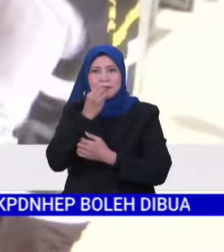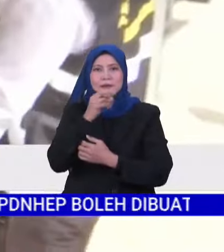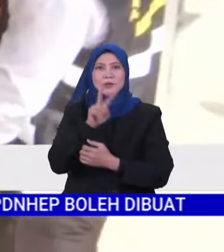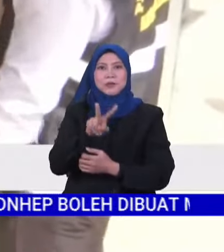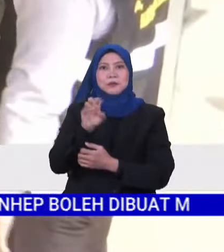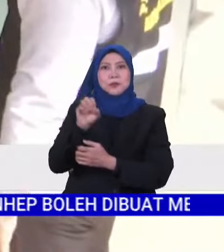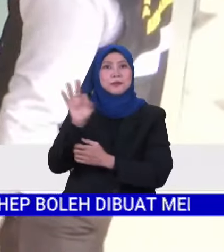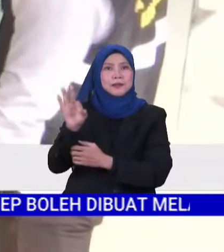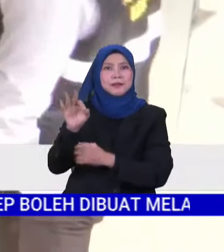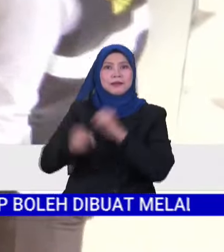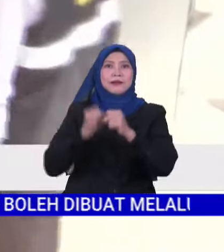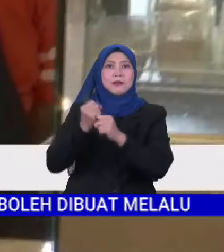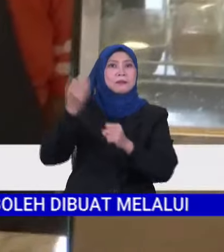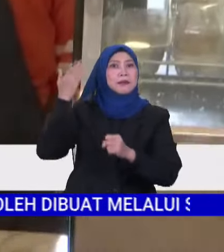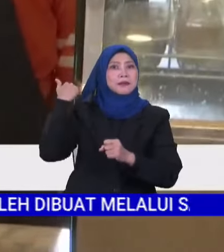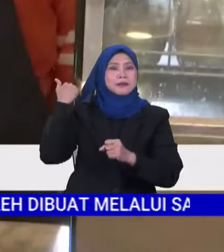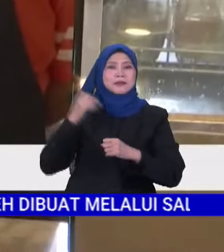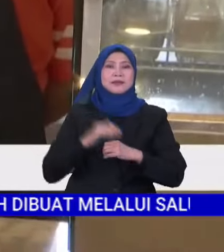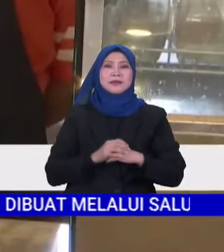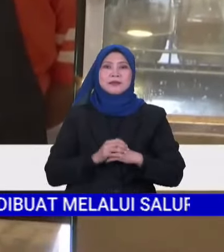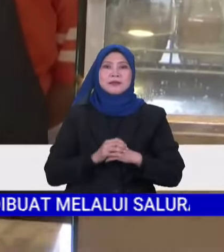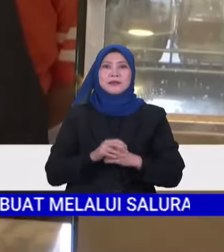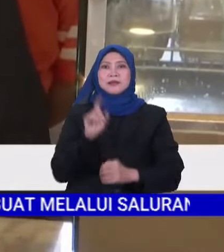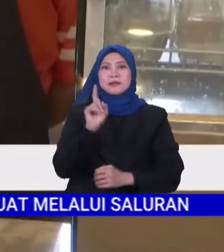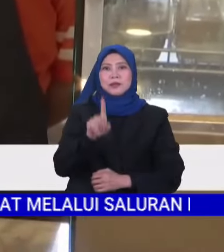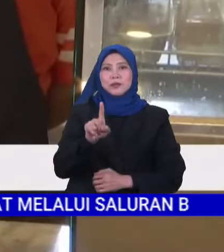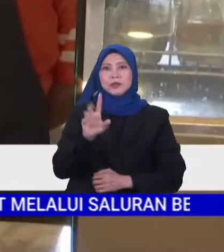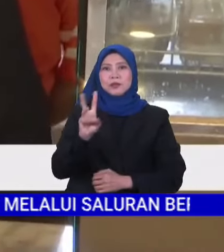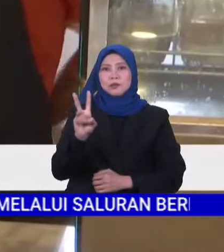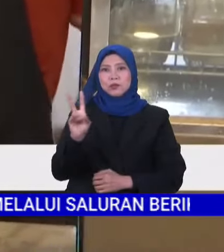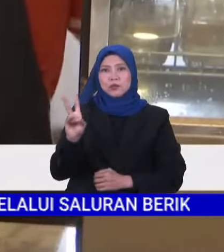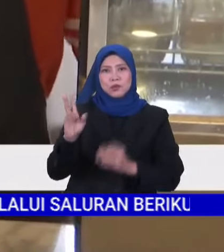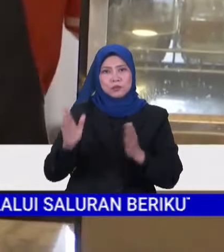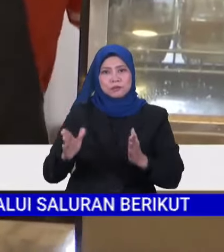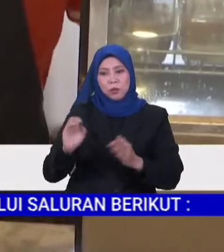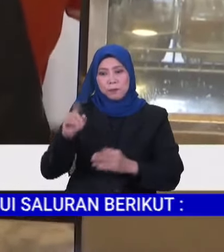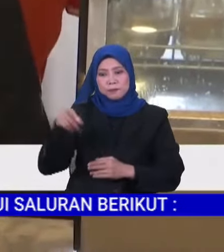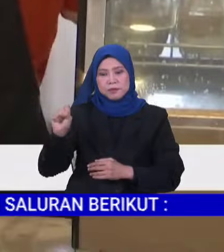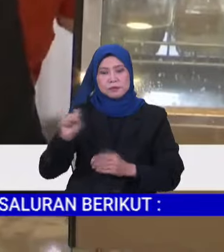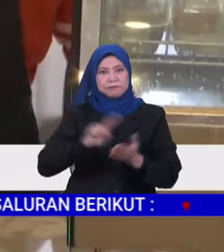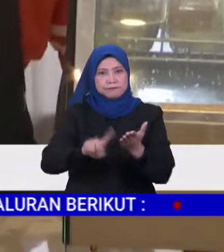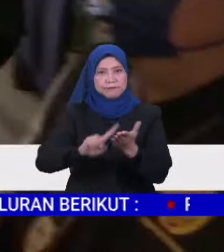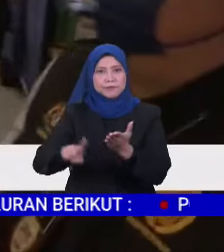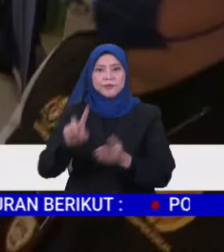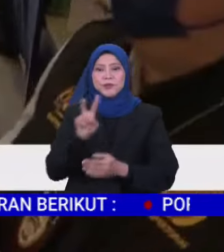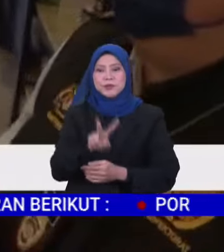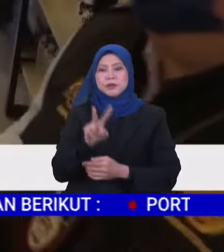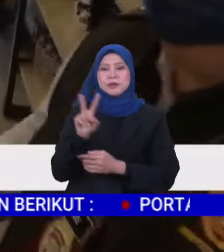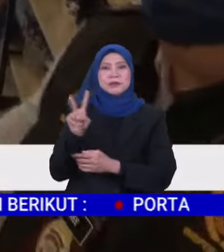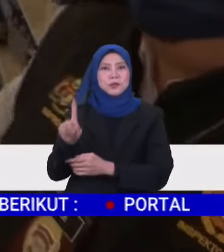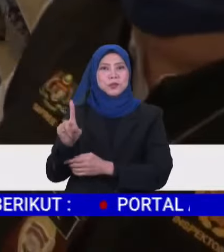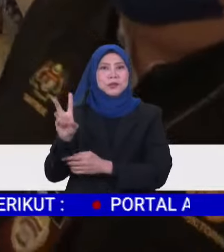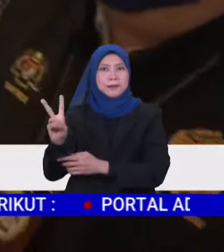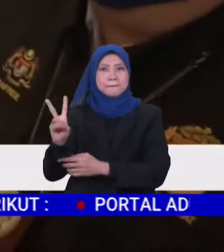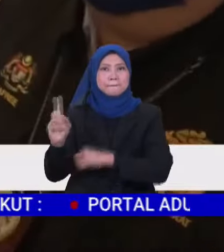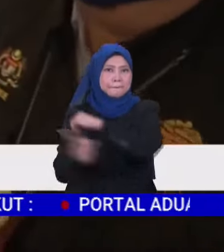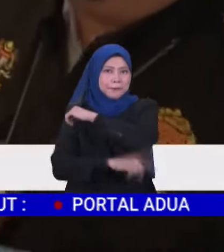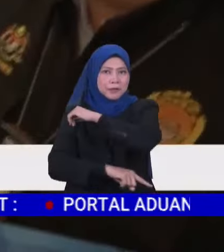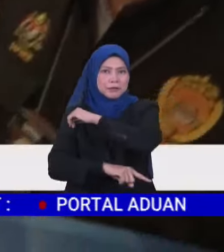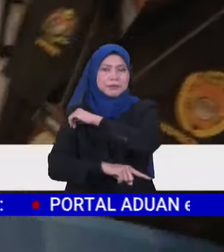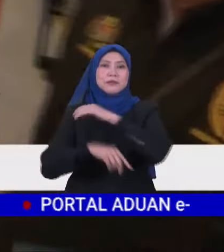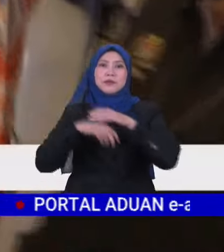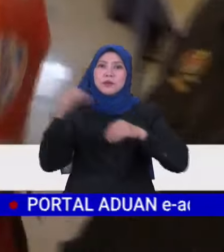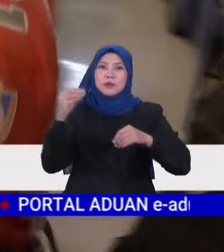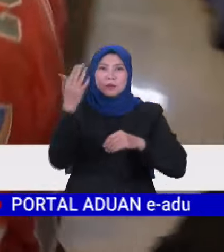2090 pada tahun lepas sebanyak 167 operasi dengan 216 kompaun telah